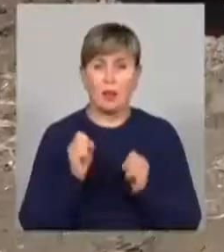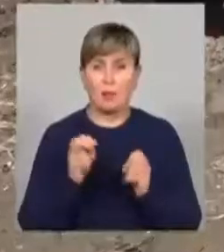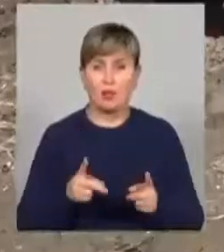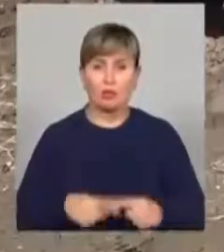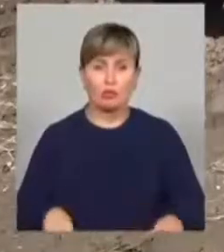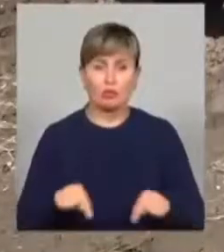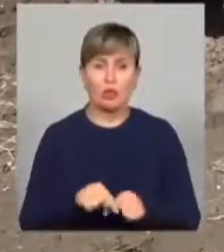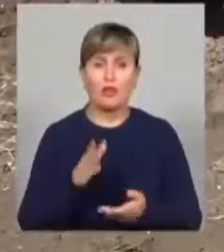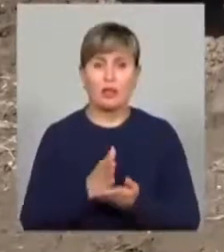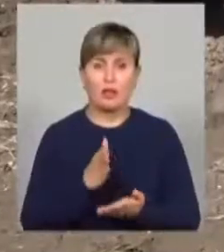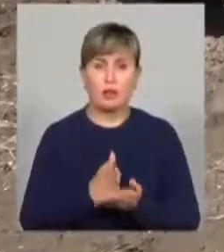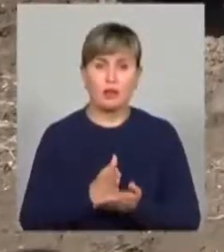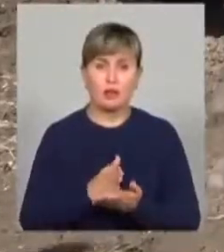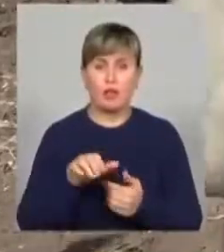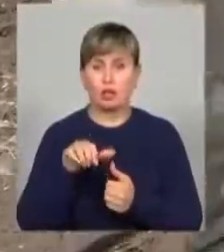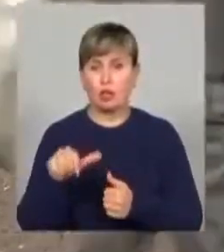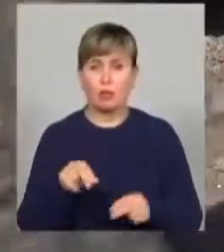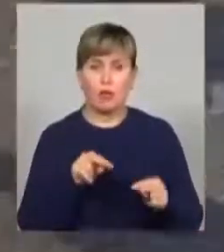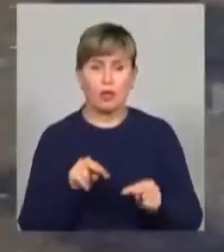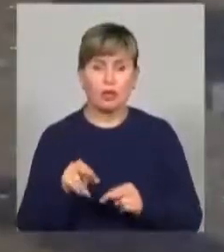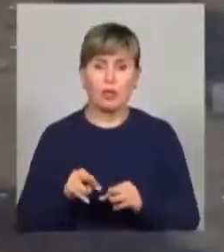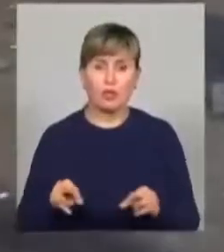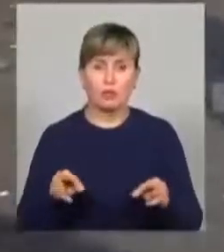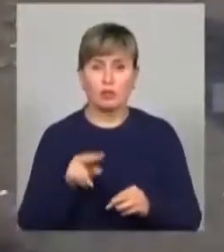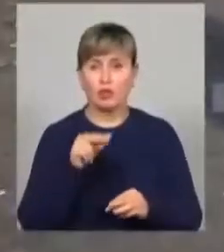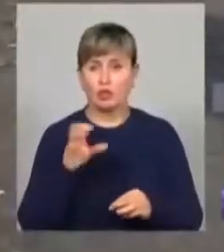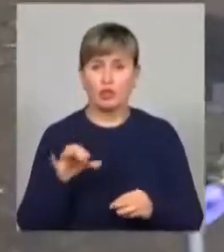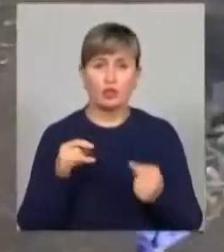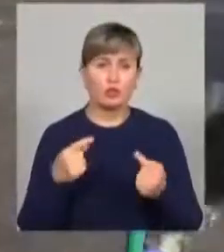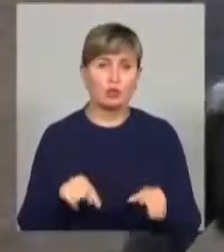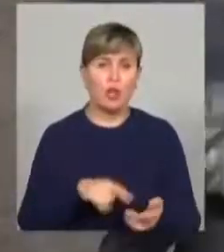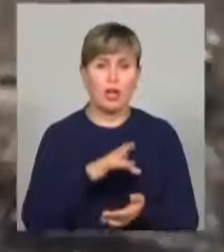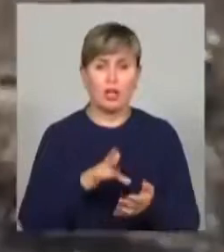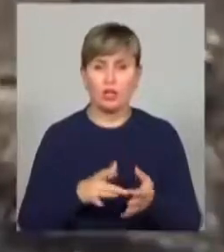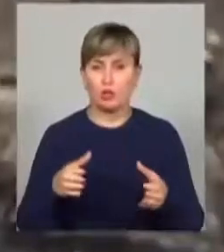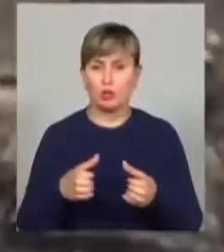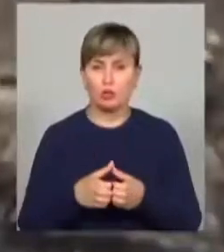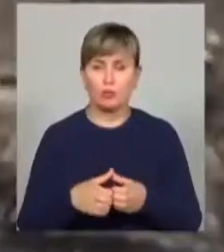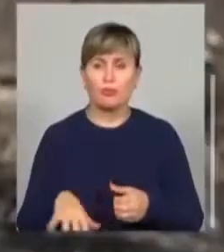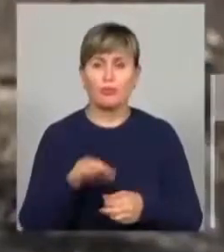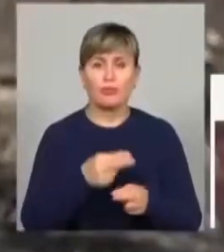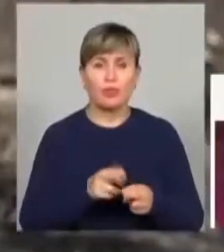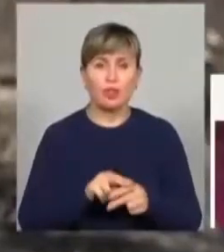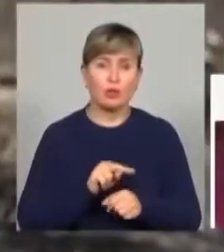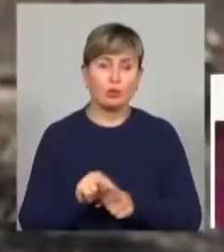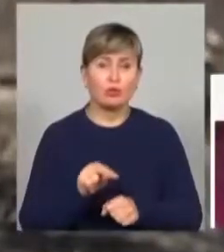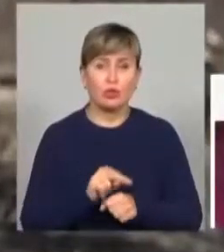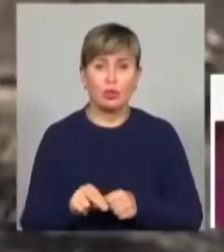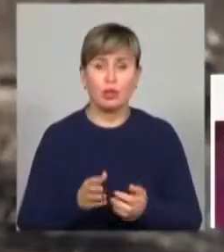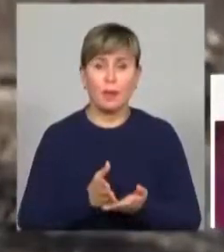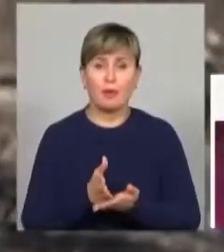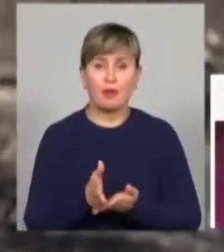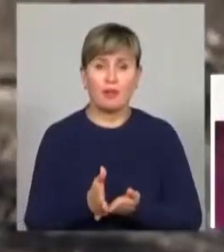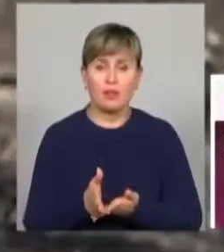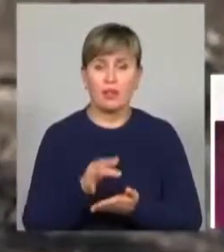участков они находятся под особым контролем департамента по чс и других городских служб все эти учения значить направлены